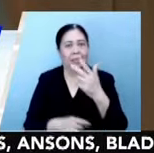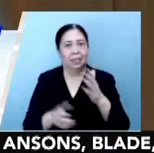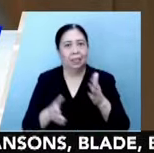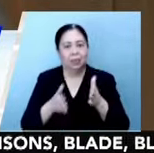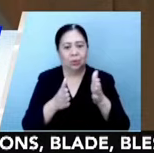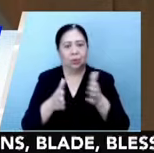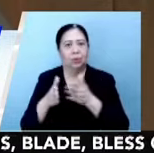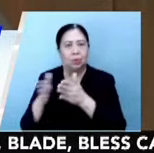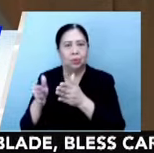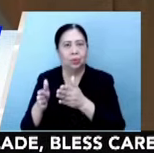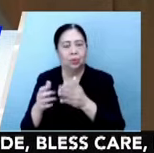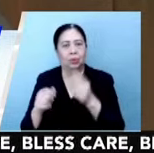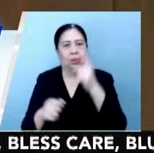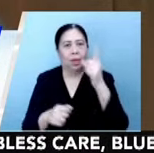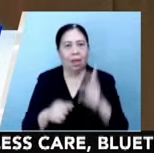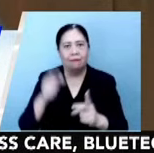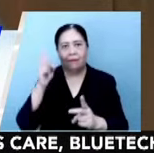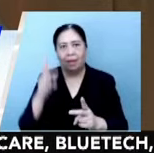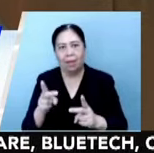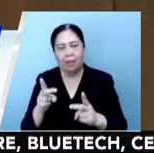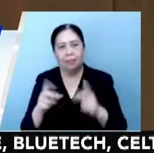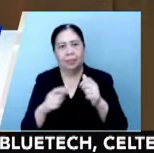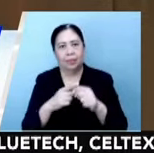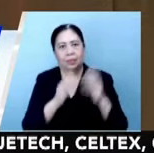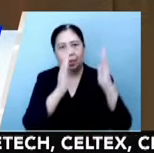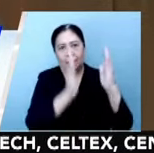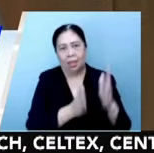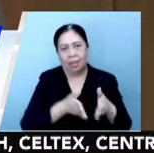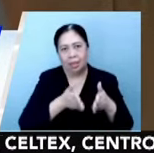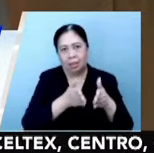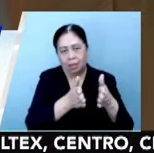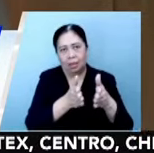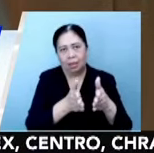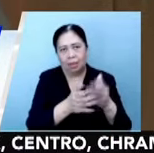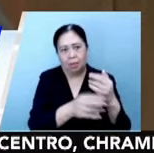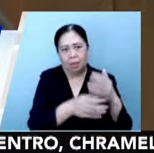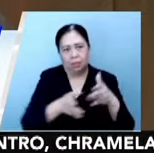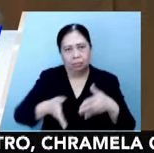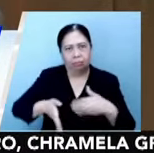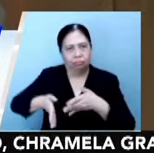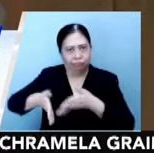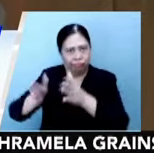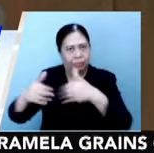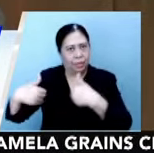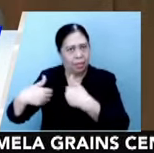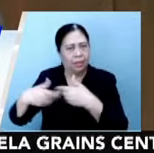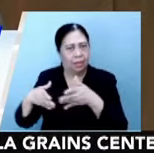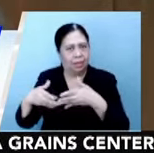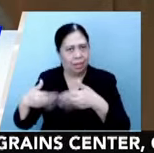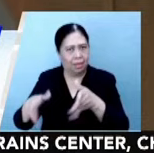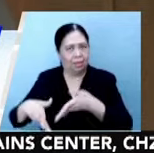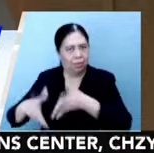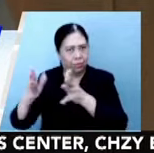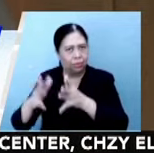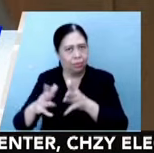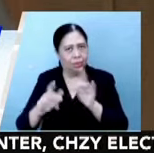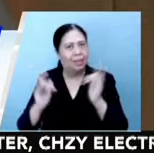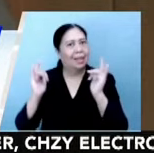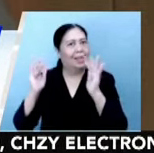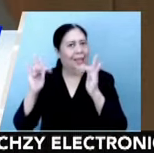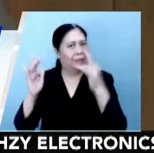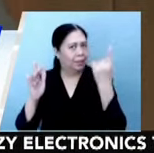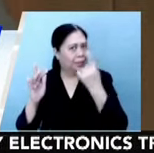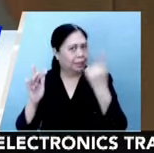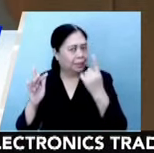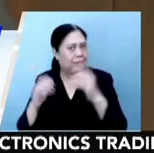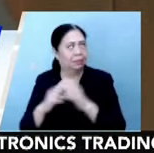dalawa. Bali, yung kalahati lang po ang mapapadaanan natin sa ating mga light vehicles and even